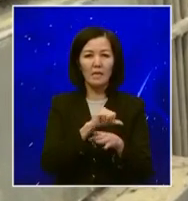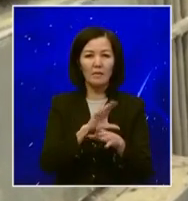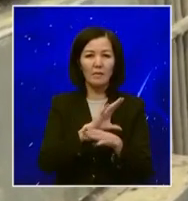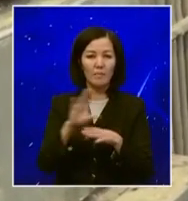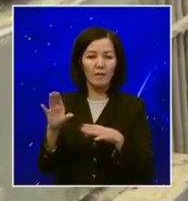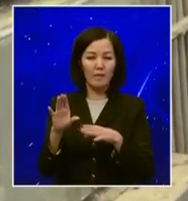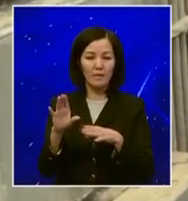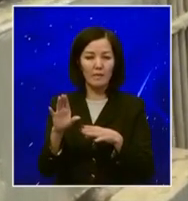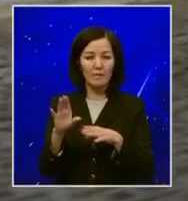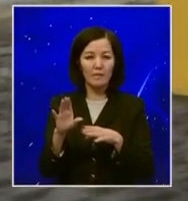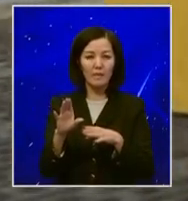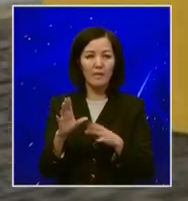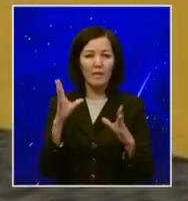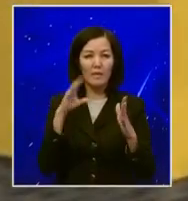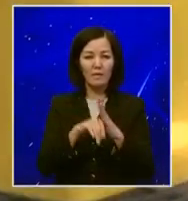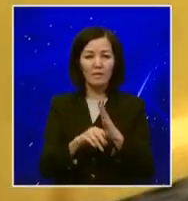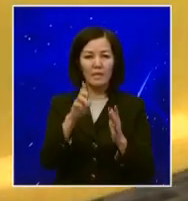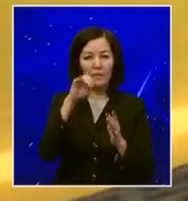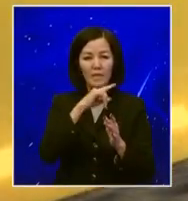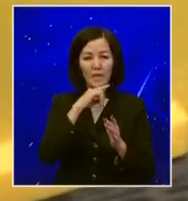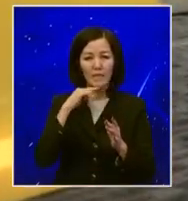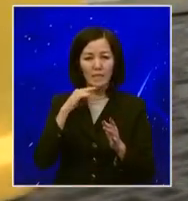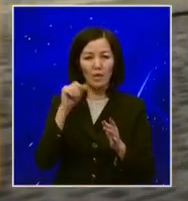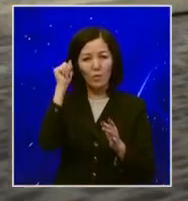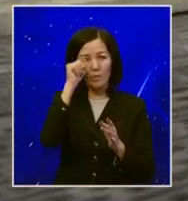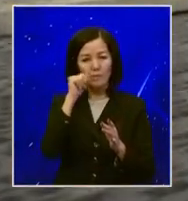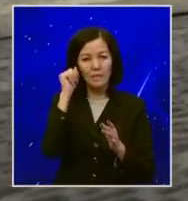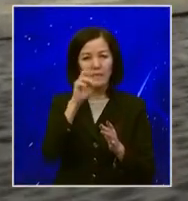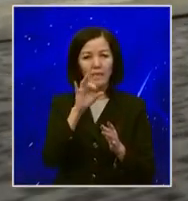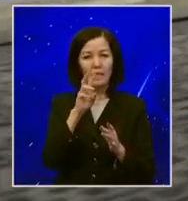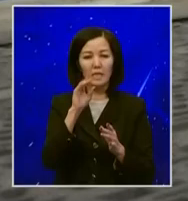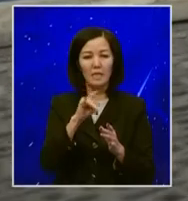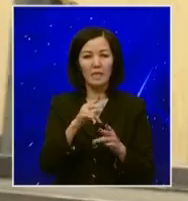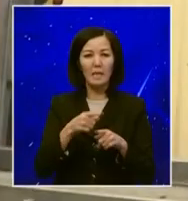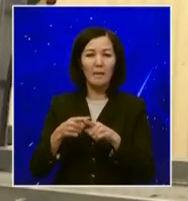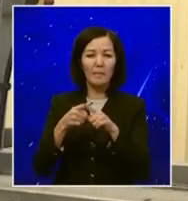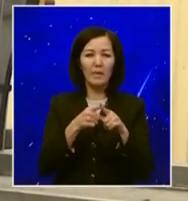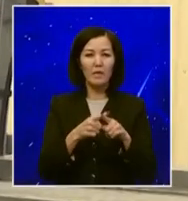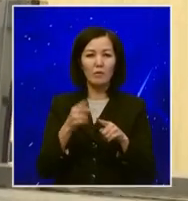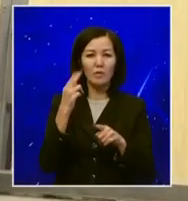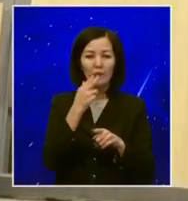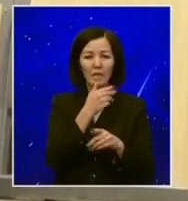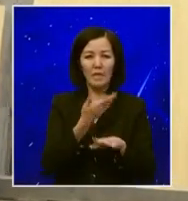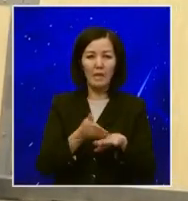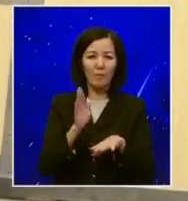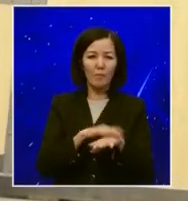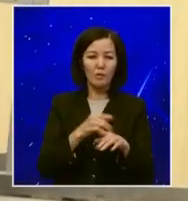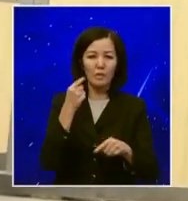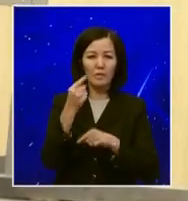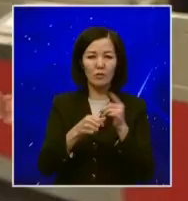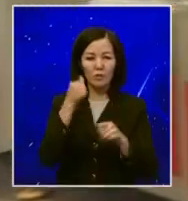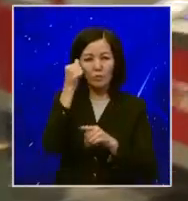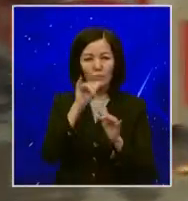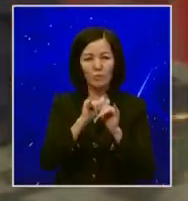зарубежным потребителям. В их числе Россия, Узбекистан, Кыргызстан, Беларусь, Италия и Польша. В следующем году с учетом